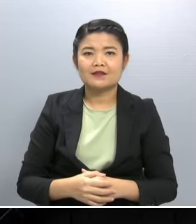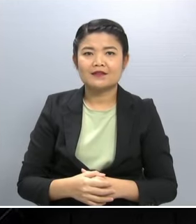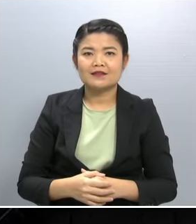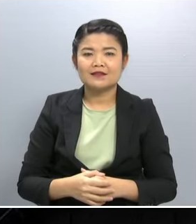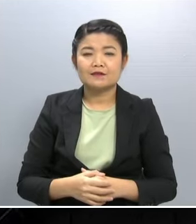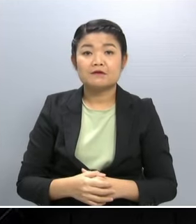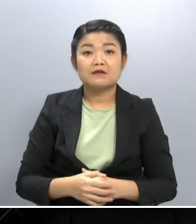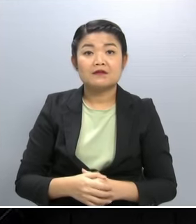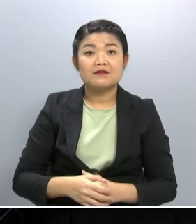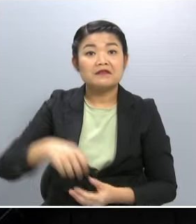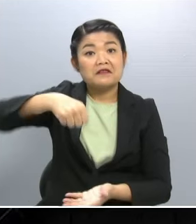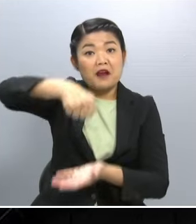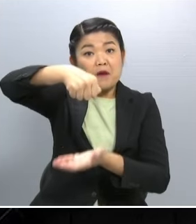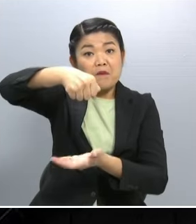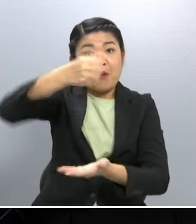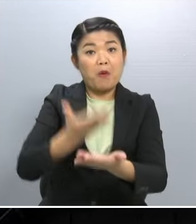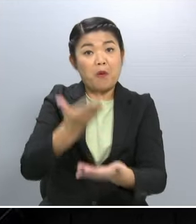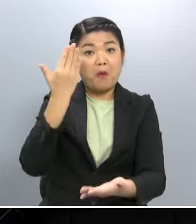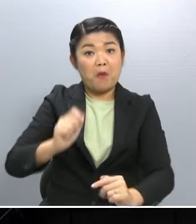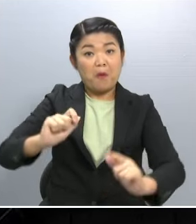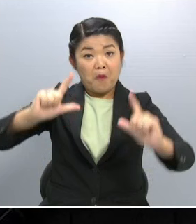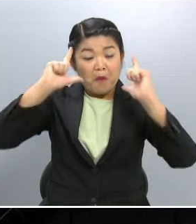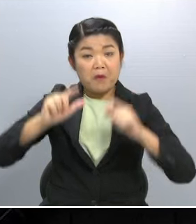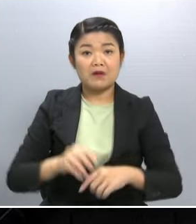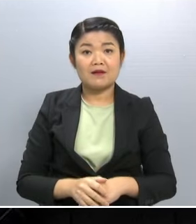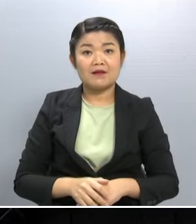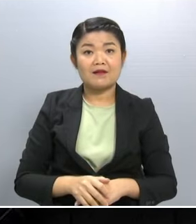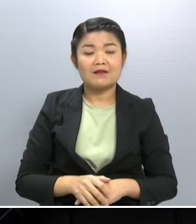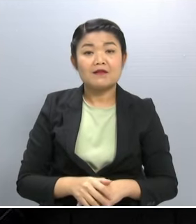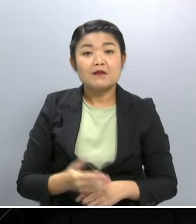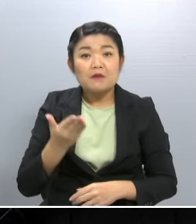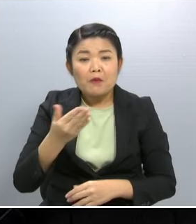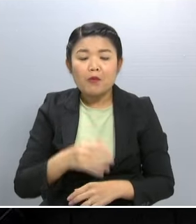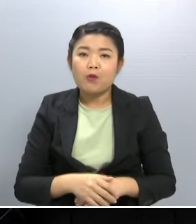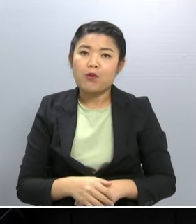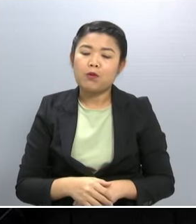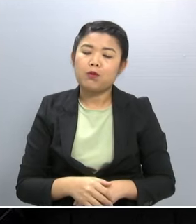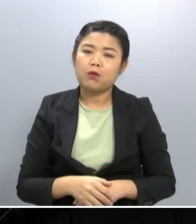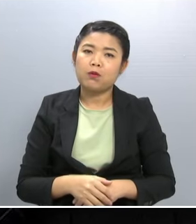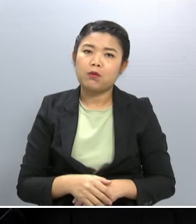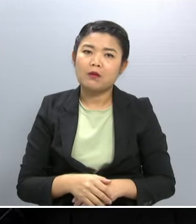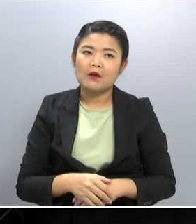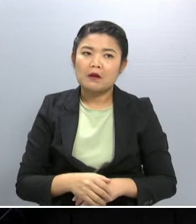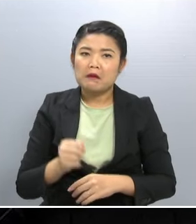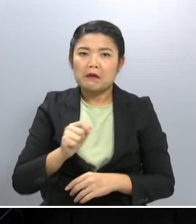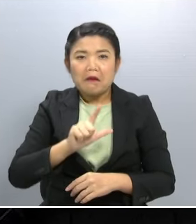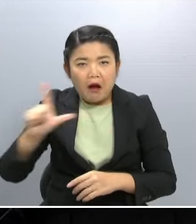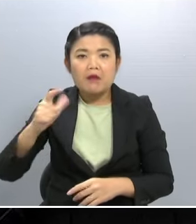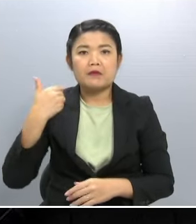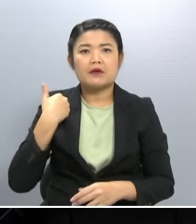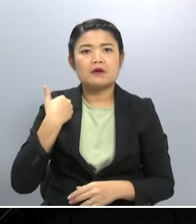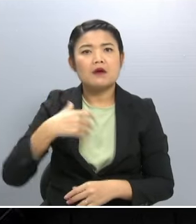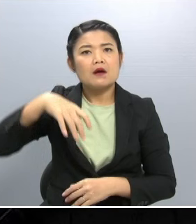หลุยเแบบนี่เป็นกระเป๋านี่หลล้านนเนี่ยใช่มยอืดูดิอันนี้มันที่ไหน